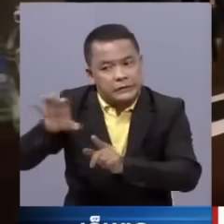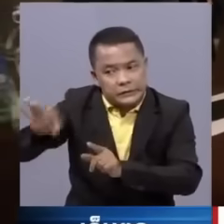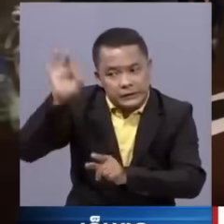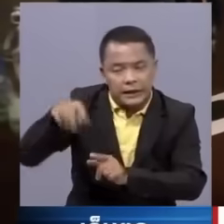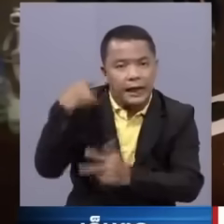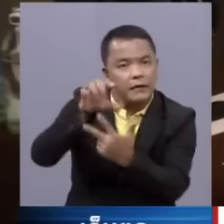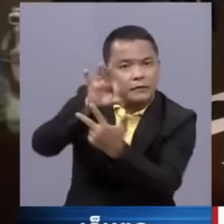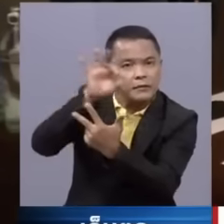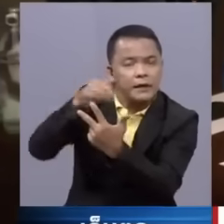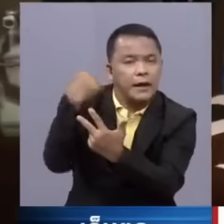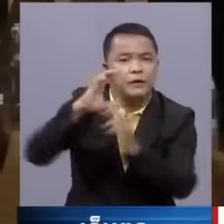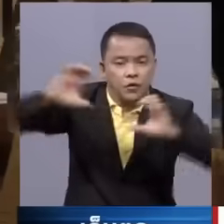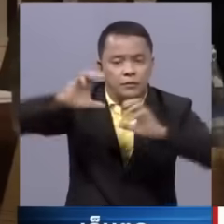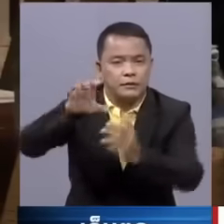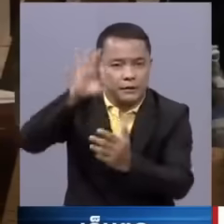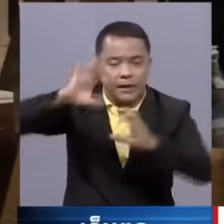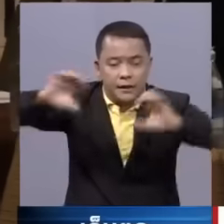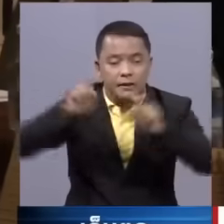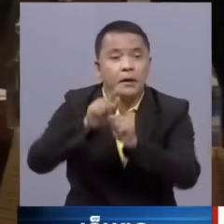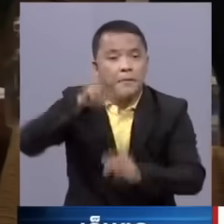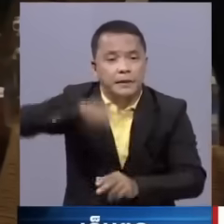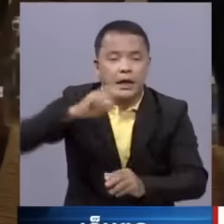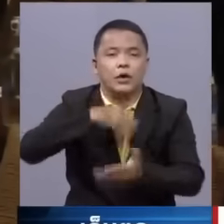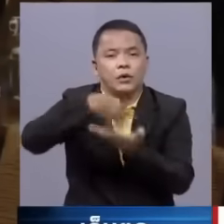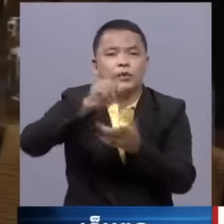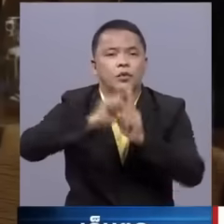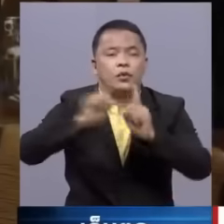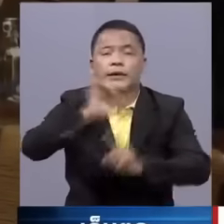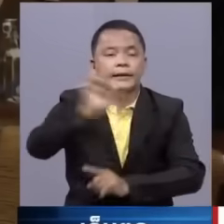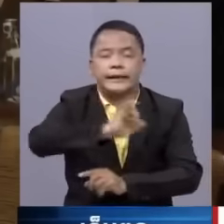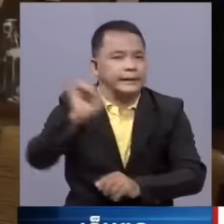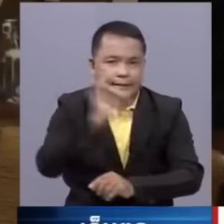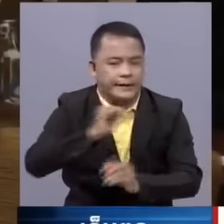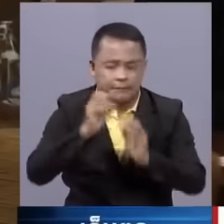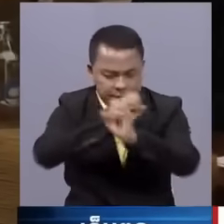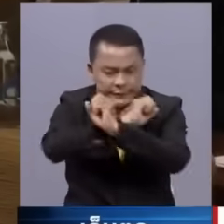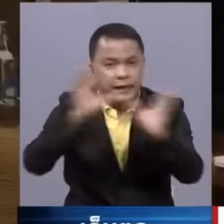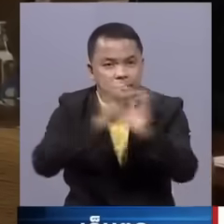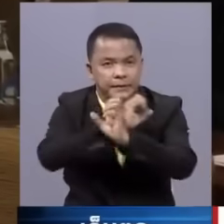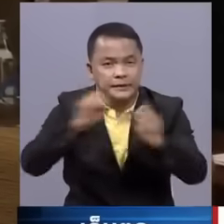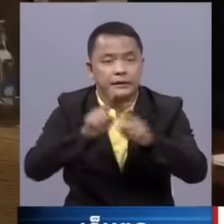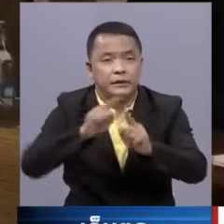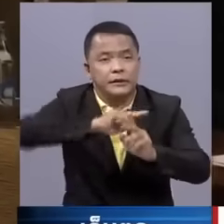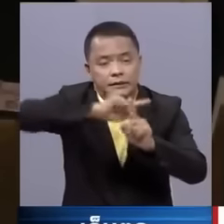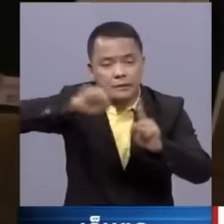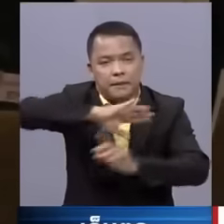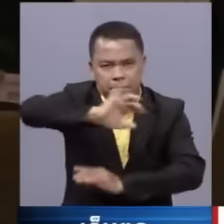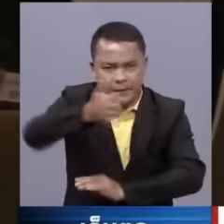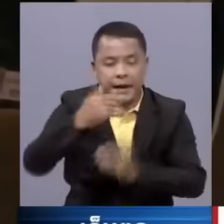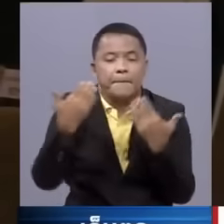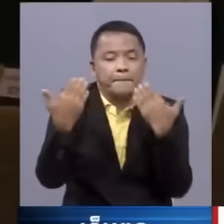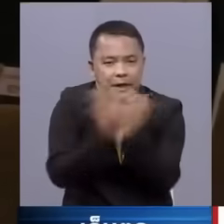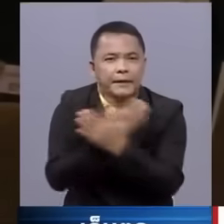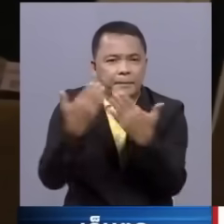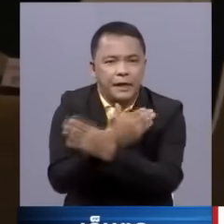เลือกพรรคไหนเข้าร่วมรัฐบาลฉะนั้นเมื่อเพื่อไทยยังไม่แถลงก็แสดงว่ายังไม่มีความชัดเจนและทุกอย่างอาจจะเปลี่ยน